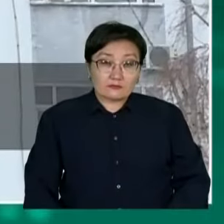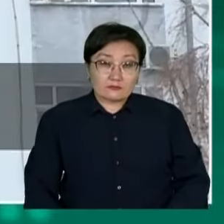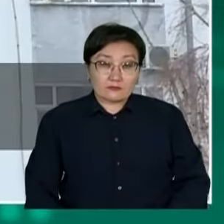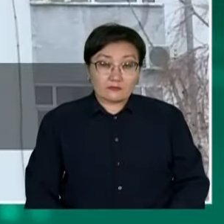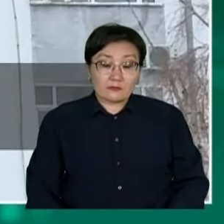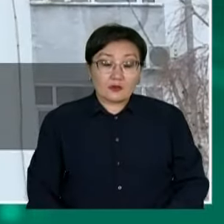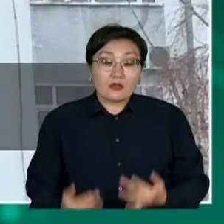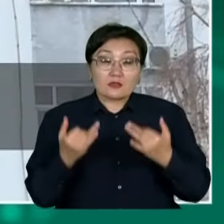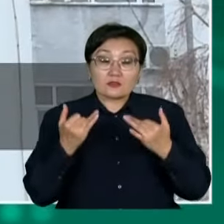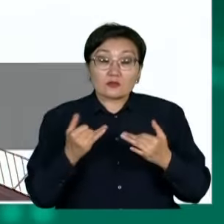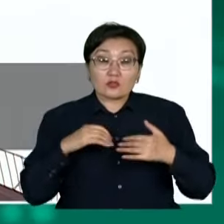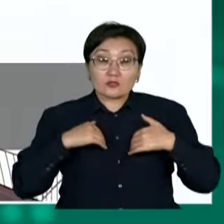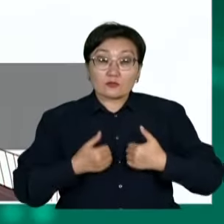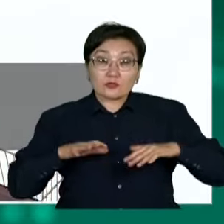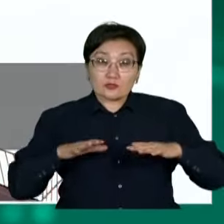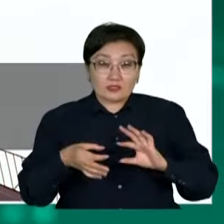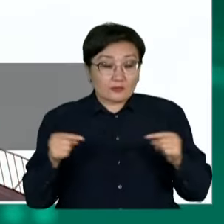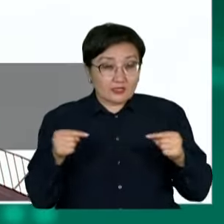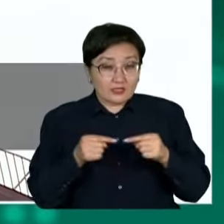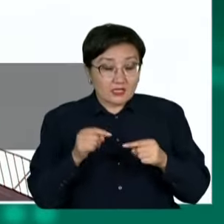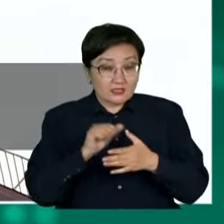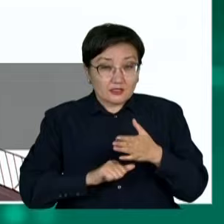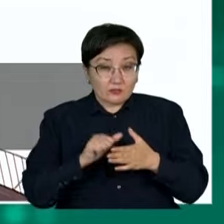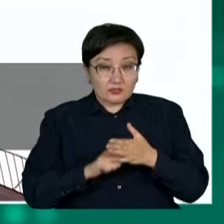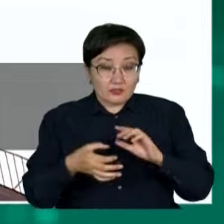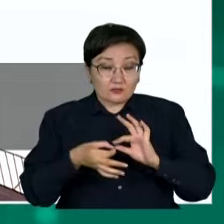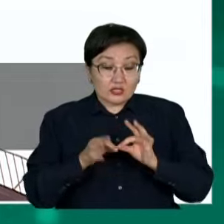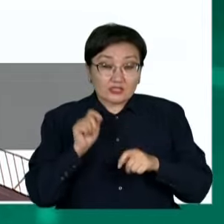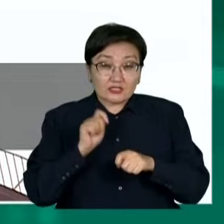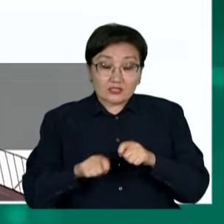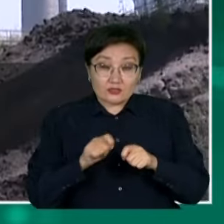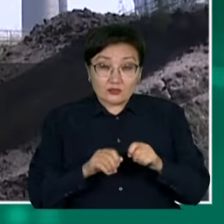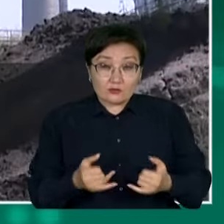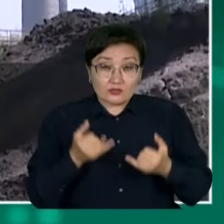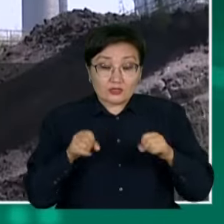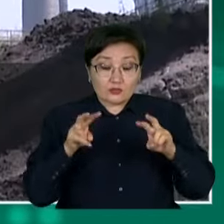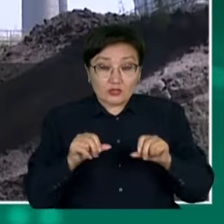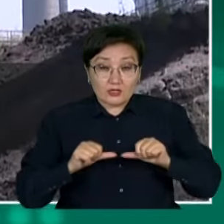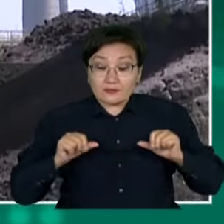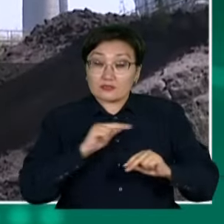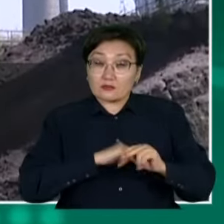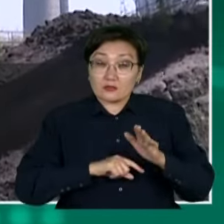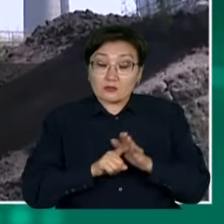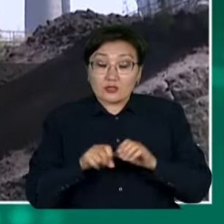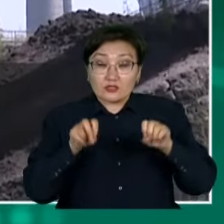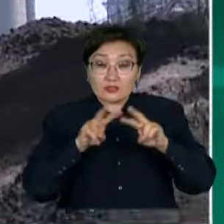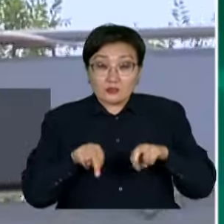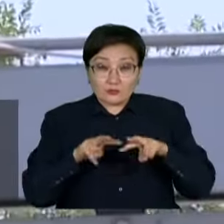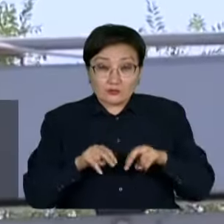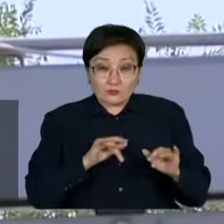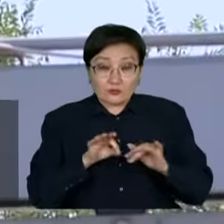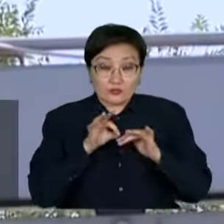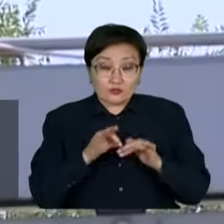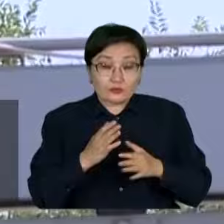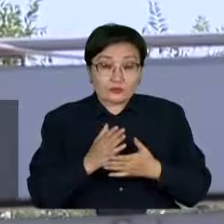Қоса кетей, қазір қайғылы оқиғаның нақты себебі мен мән-жайын жан-жақты тергеу үшін арнайы комиссия құрылған. Сараптамаларда тағайындалыпты.